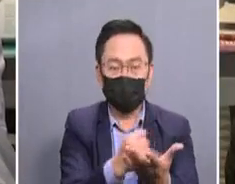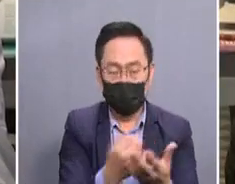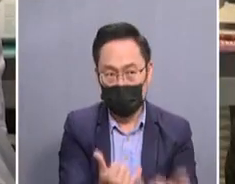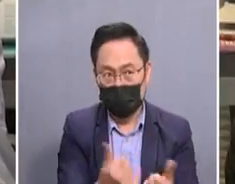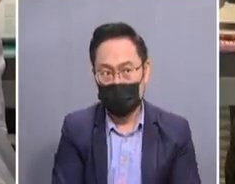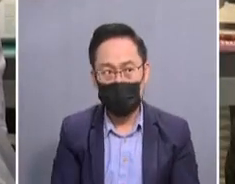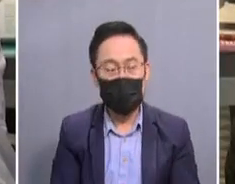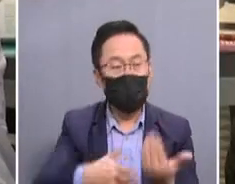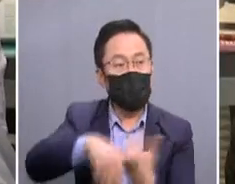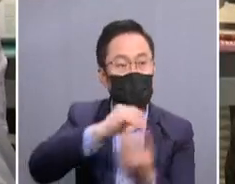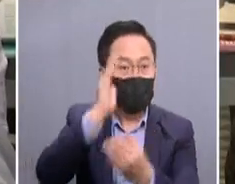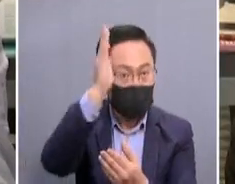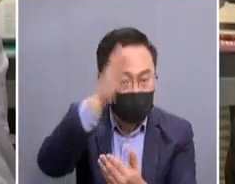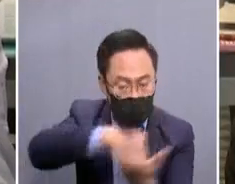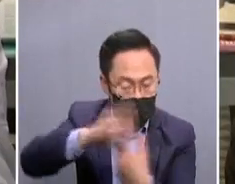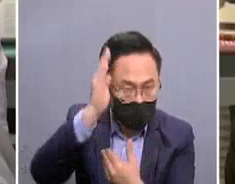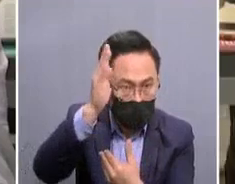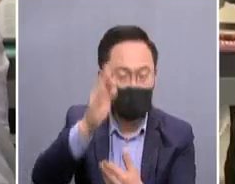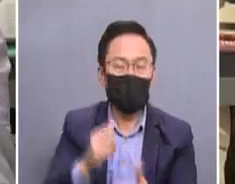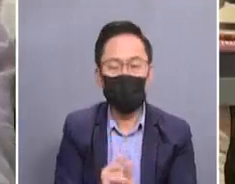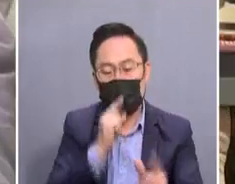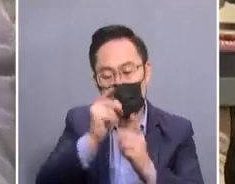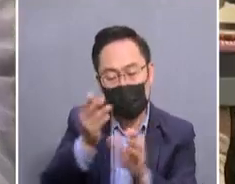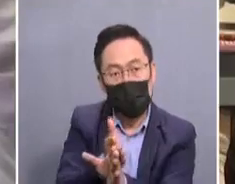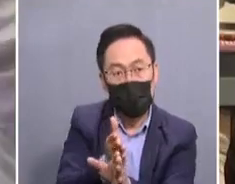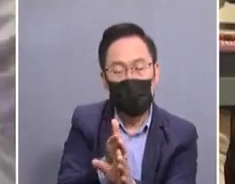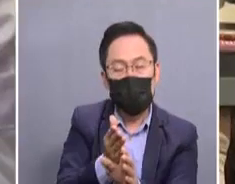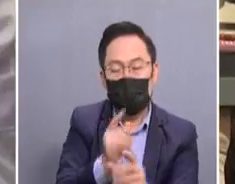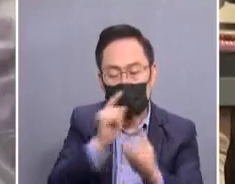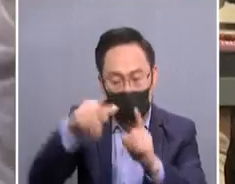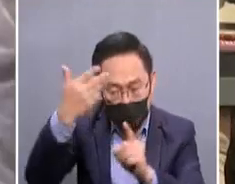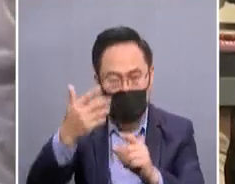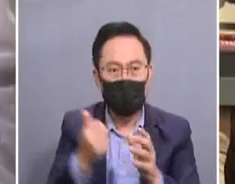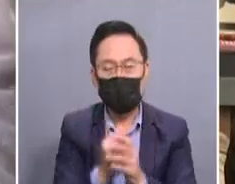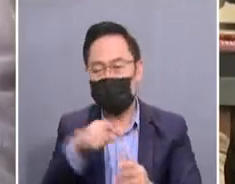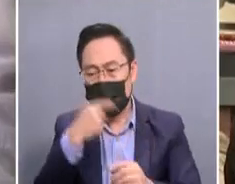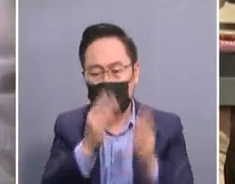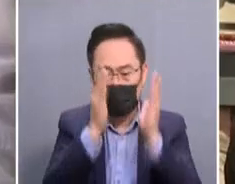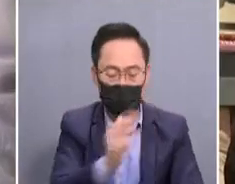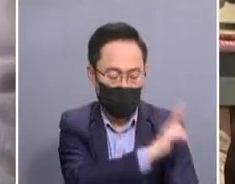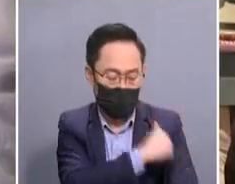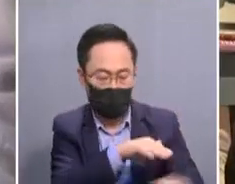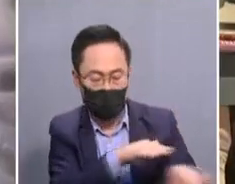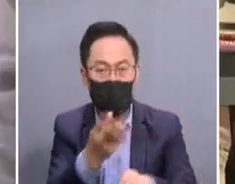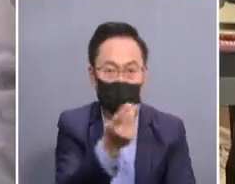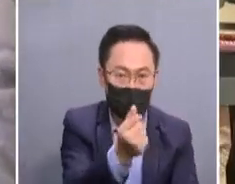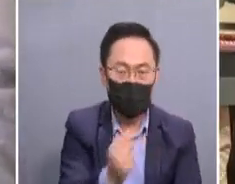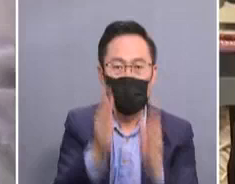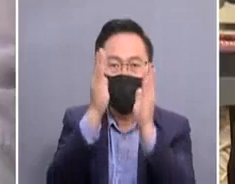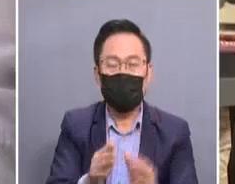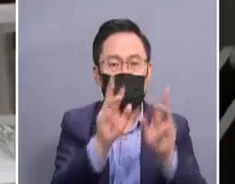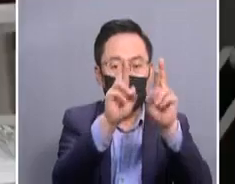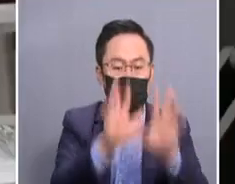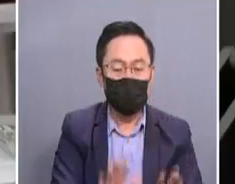วัคซีนในล็อตต่อๆไปค่ะจะมีการหารือกันก่อนว่าจะจัดสรรให้กับผู้ลงทะเบียนหมอพร้อมหรือลงทะเบียนผ่าน